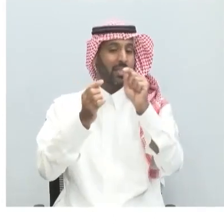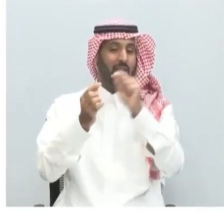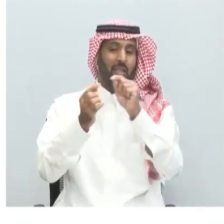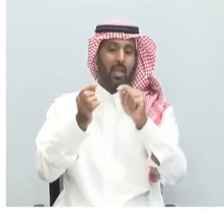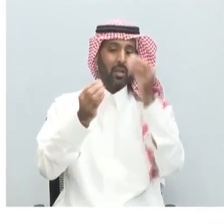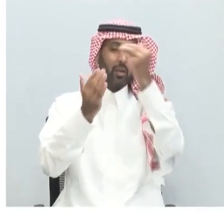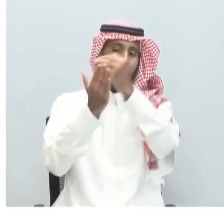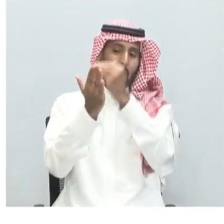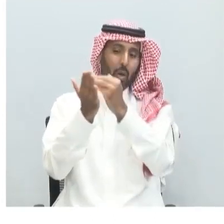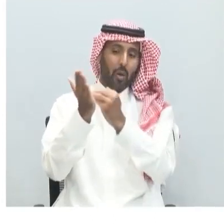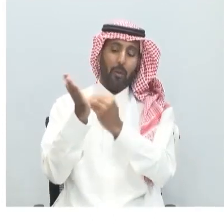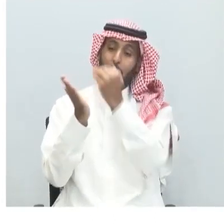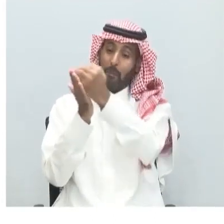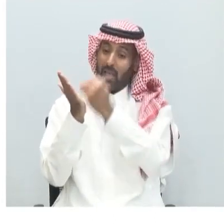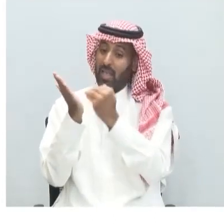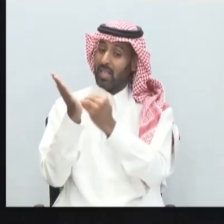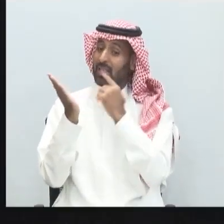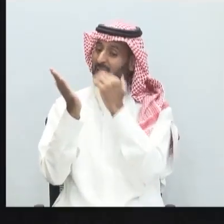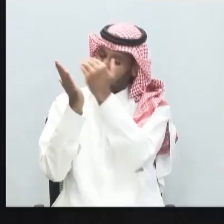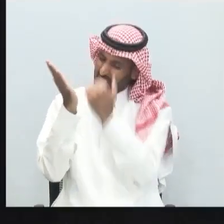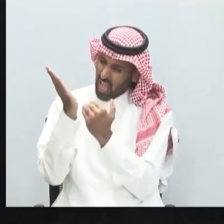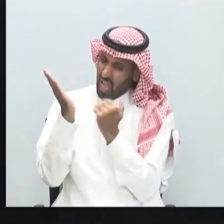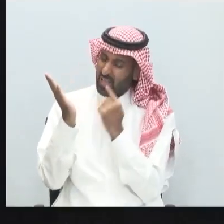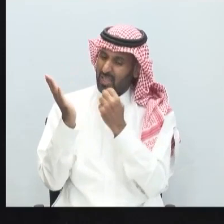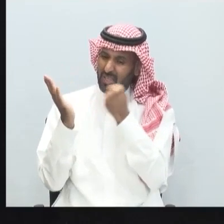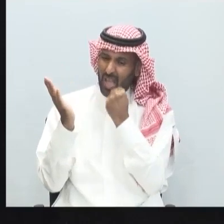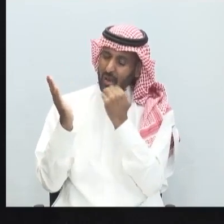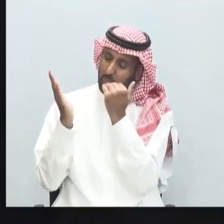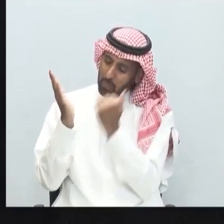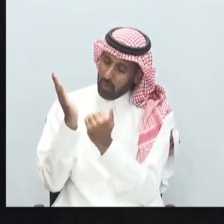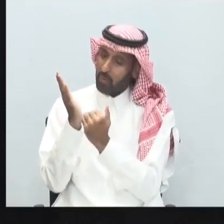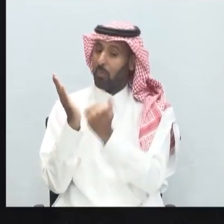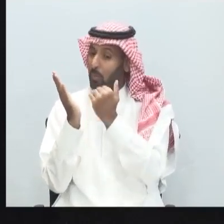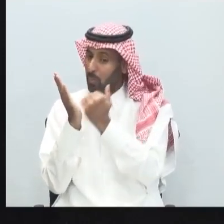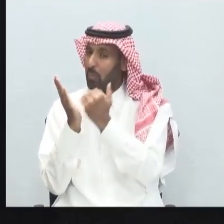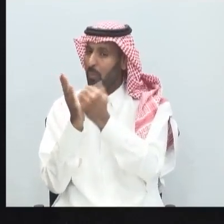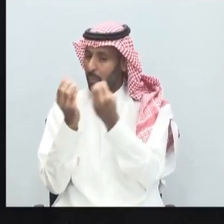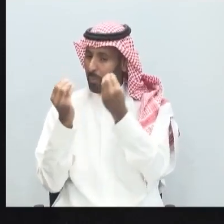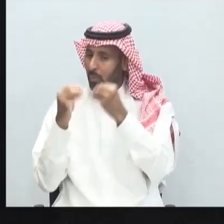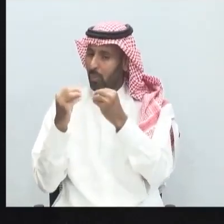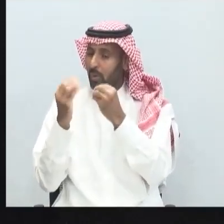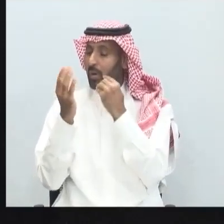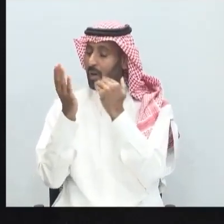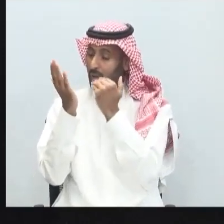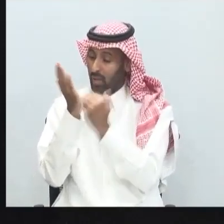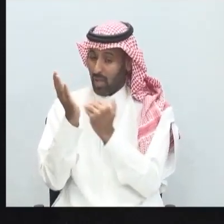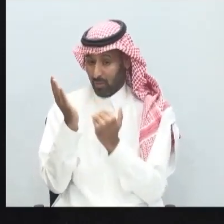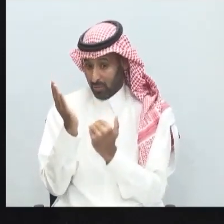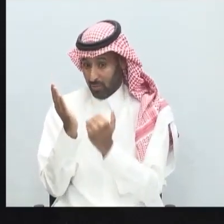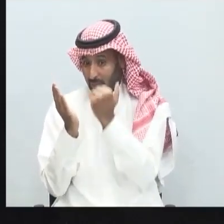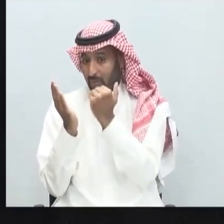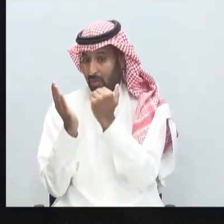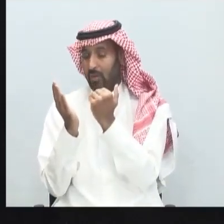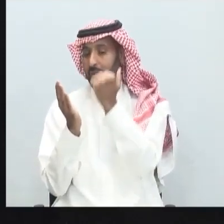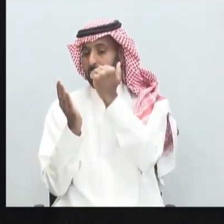تترتب تترتب في الانظمه ذات الطاقه المنخفضه ثم بعد ذلك الى الانظمه المستقره اذا تبدا في المنخفض ثم عفوا